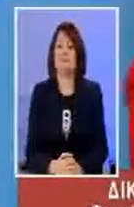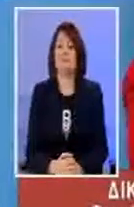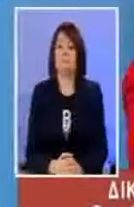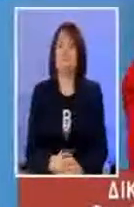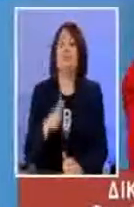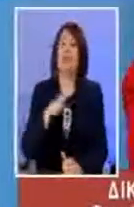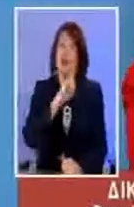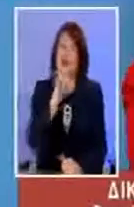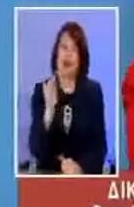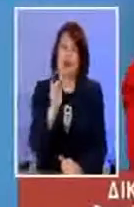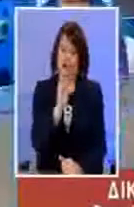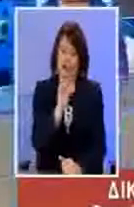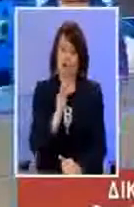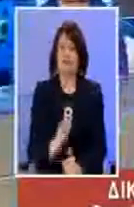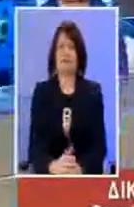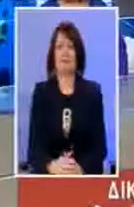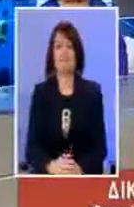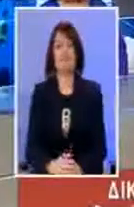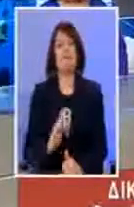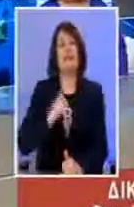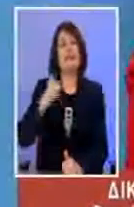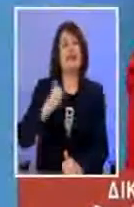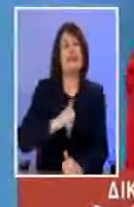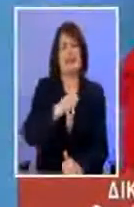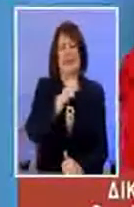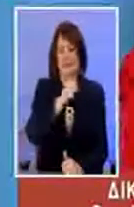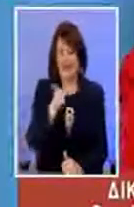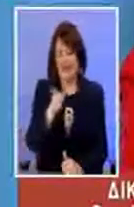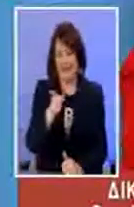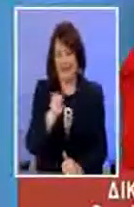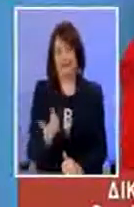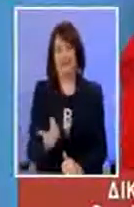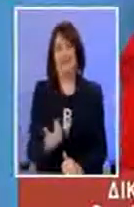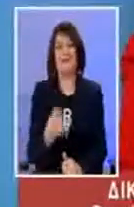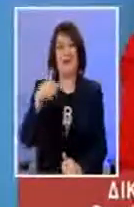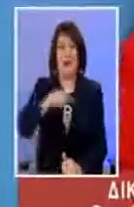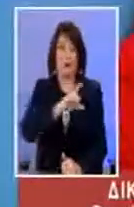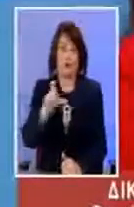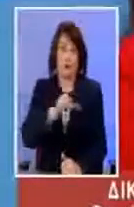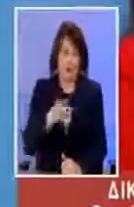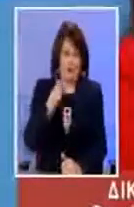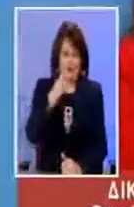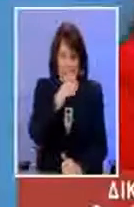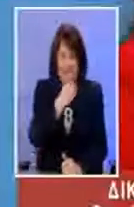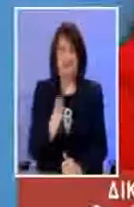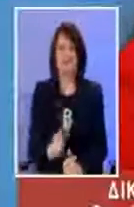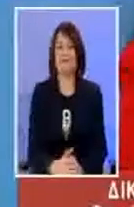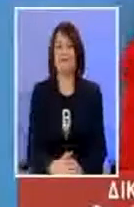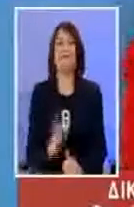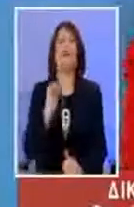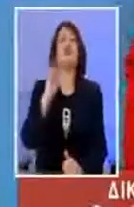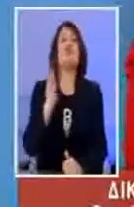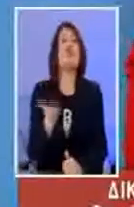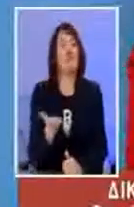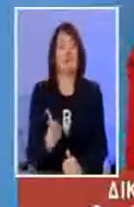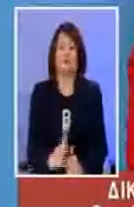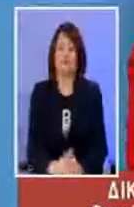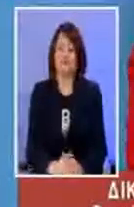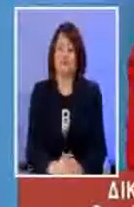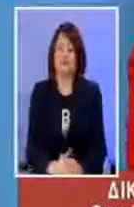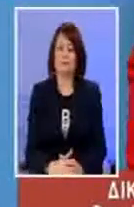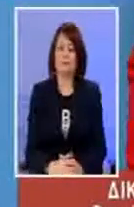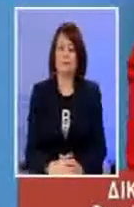σας ρωτήσω όλους, θα έχετε ταξιδέψει, καλά, εσείς σίγουρα ταξιδεύετε κάθε εβδομάδα, κυρία Γιαννάκου, στο εξωτερικό.